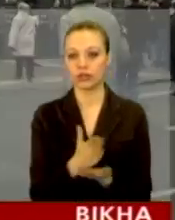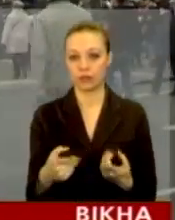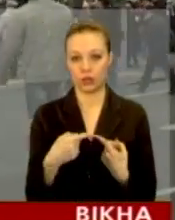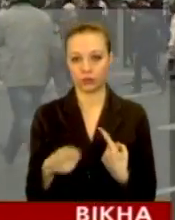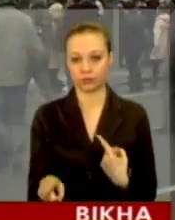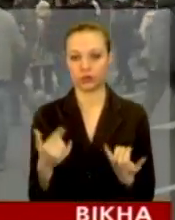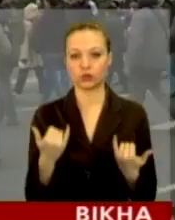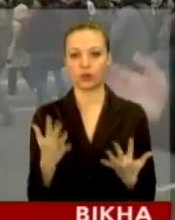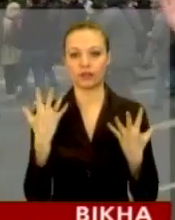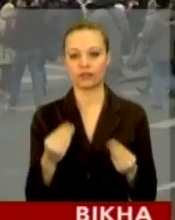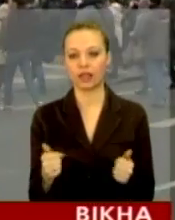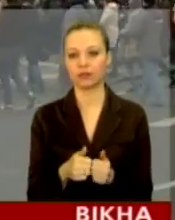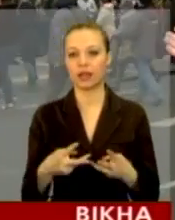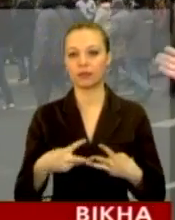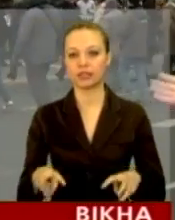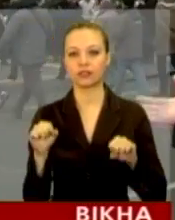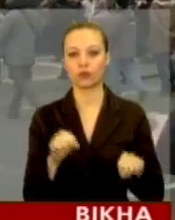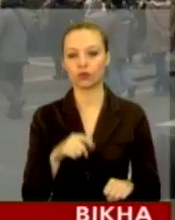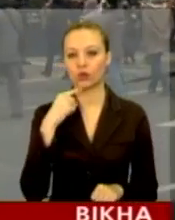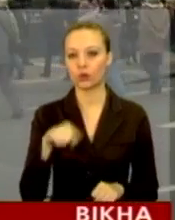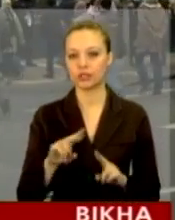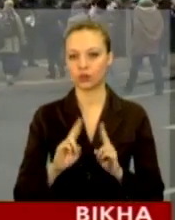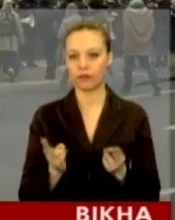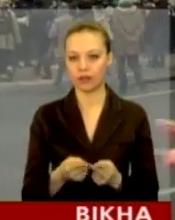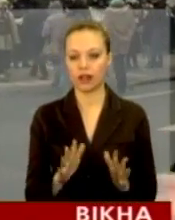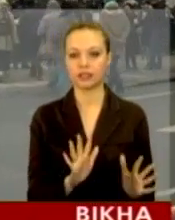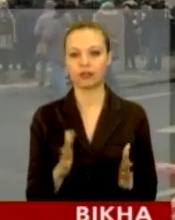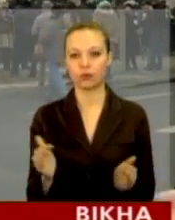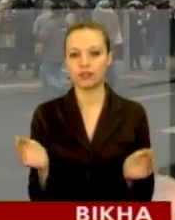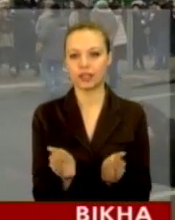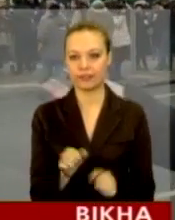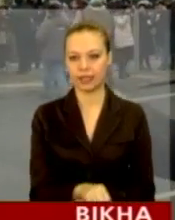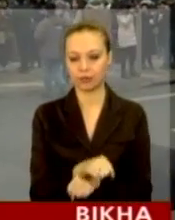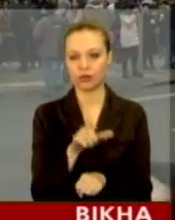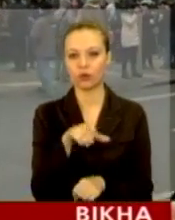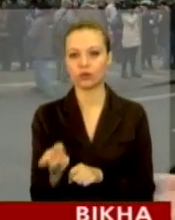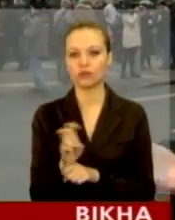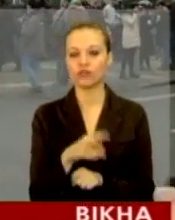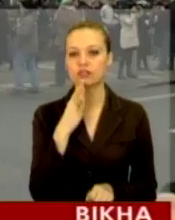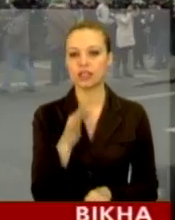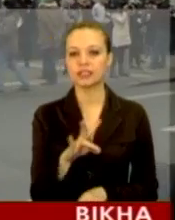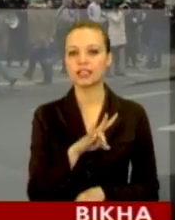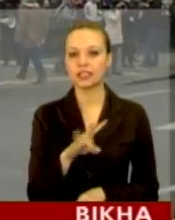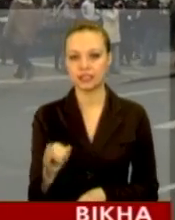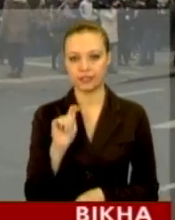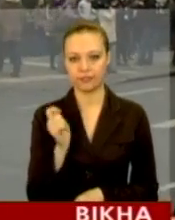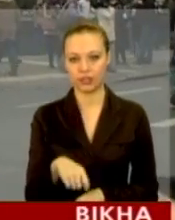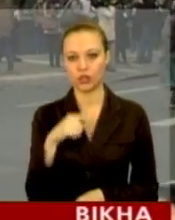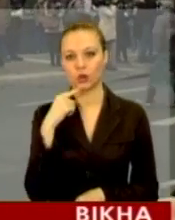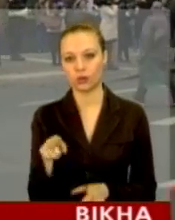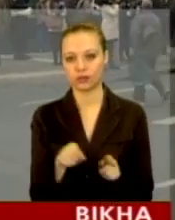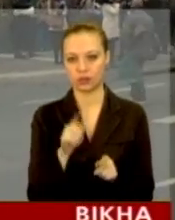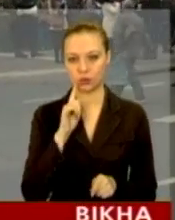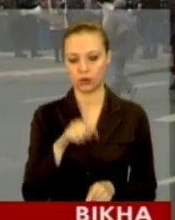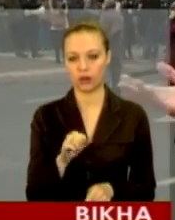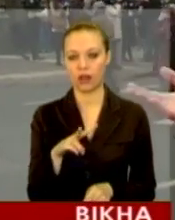протилежний. Сьогодні в день біля Міністерства оборони Російської Федерації відбувся невеликий мітинг. Люди прийшли сказати «ні війні Росії з